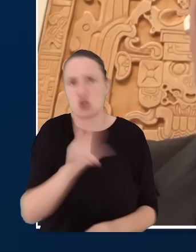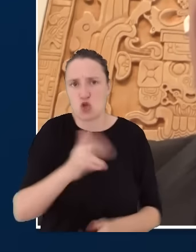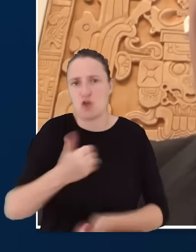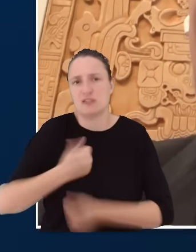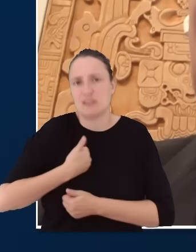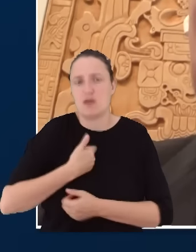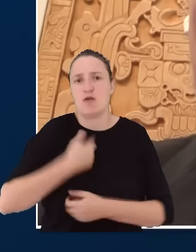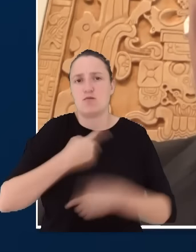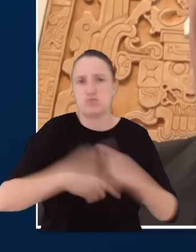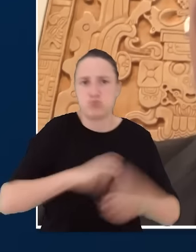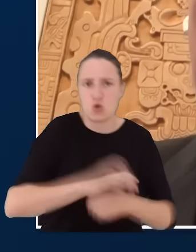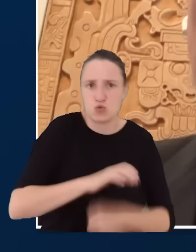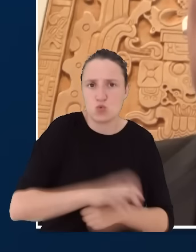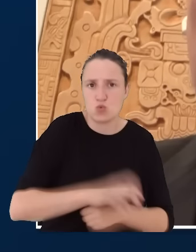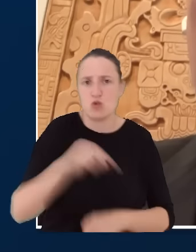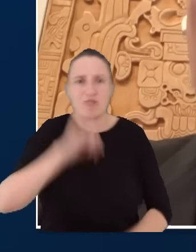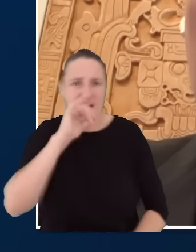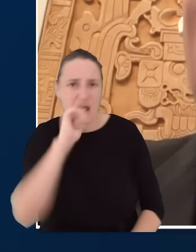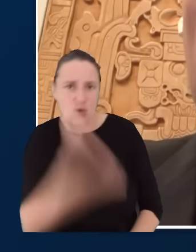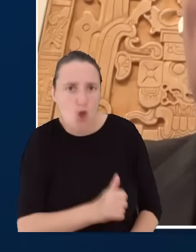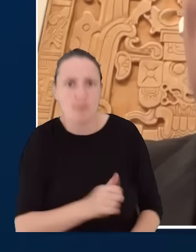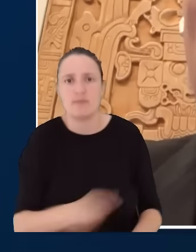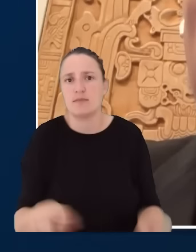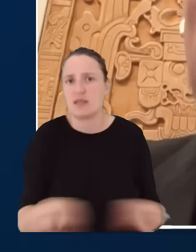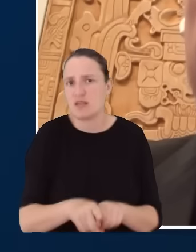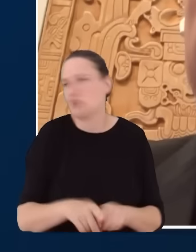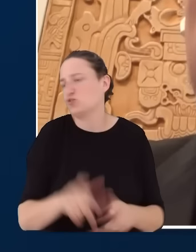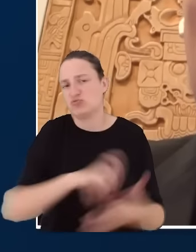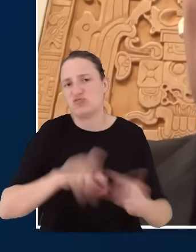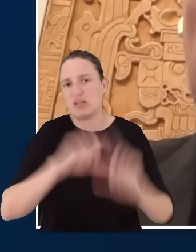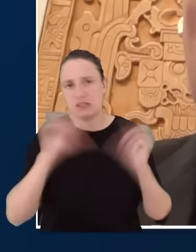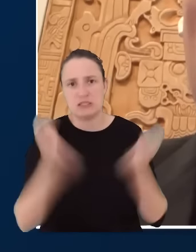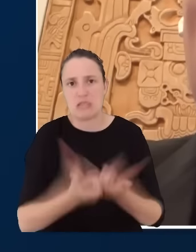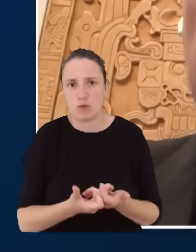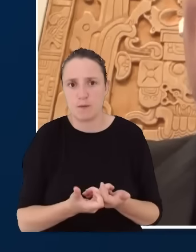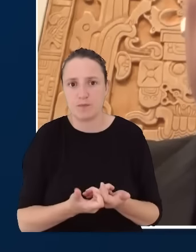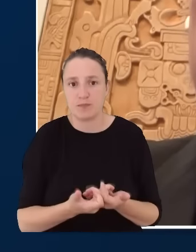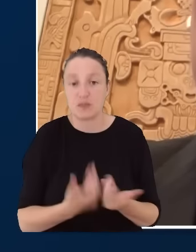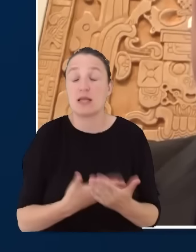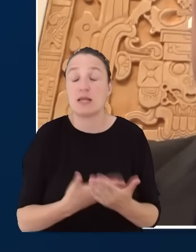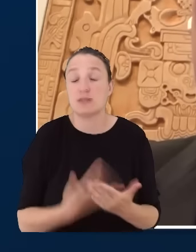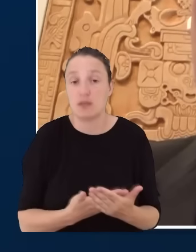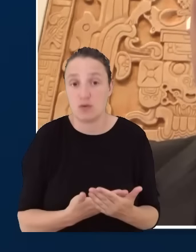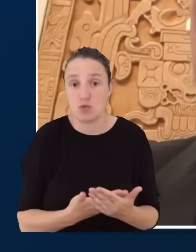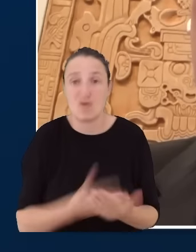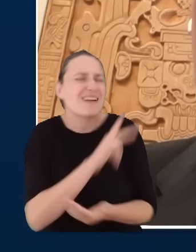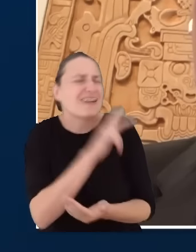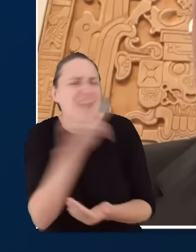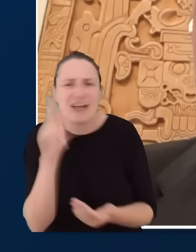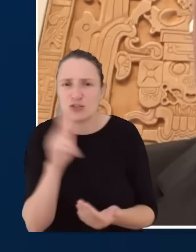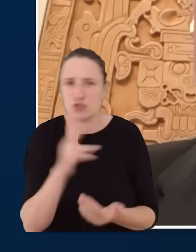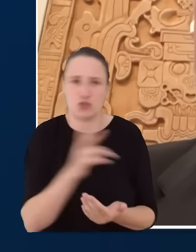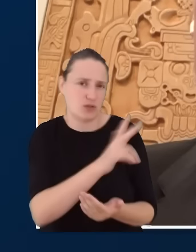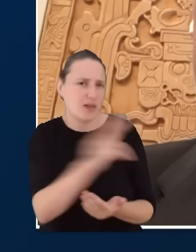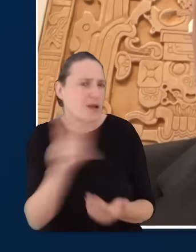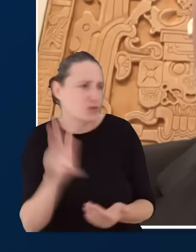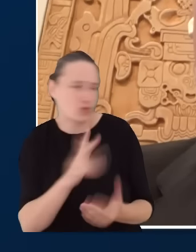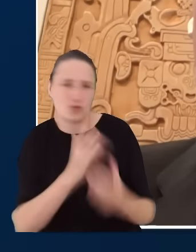zarówno europejscy, jak i ogólnoświatowi. Stąd też każdy z nich